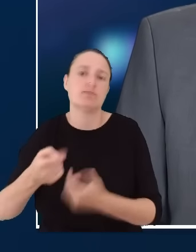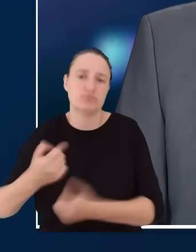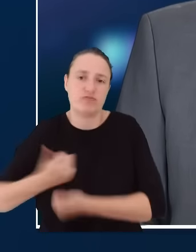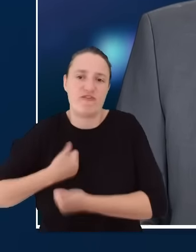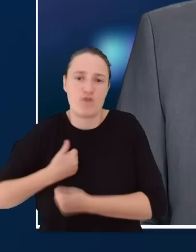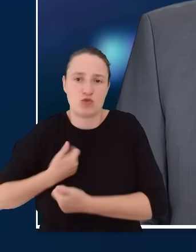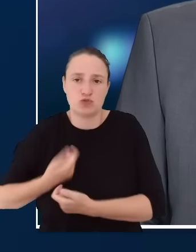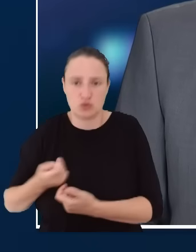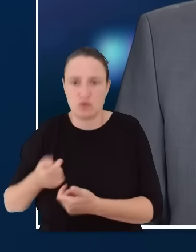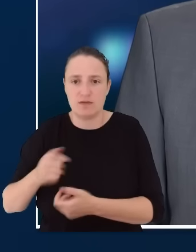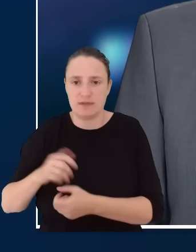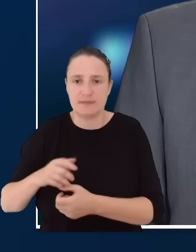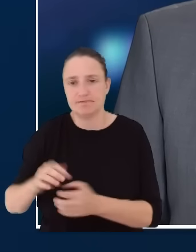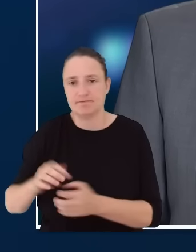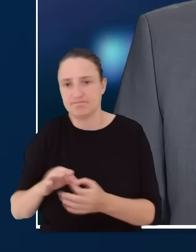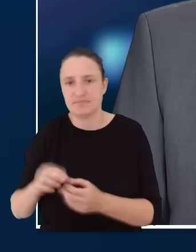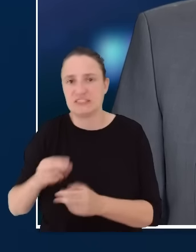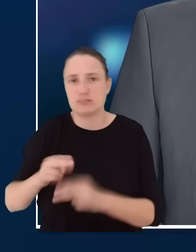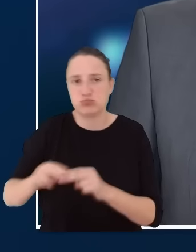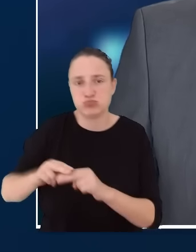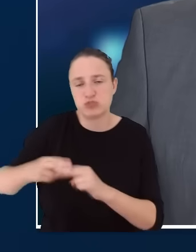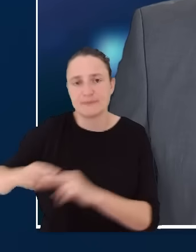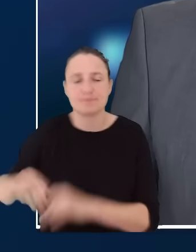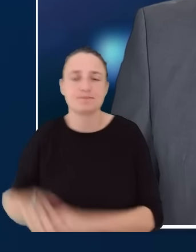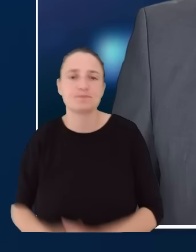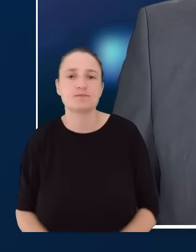Dzień dobry państwu, dzień dobry panie redaktorze.